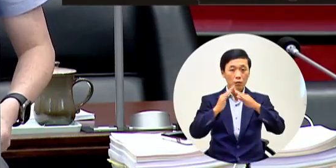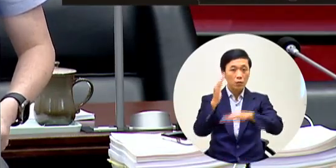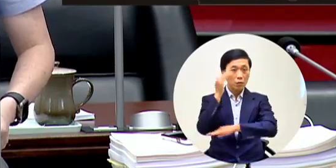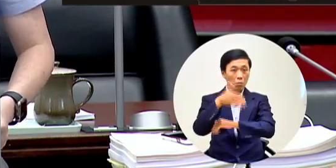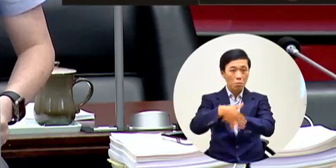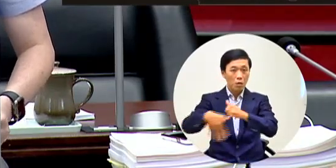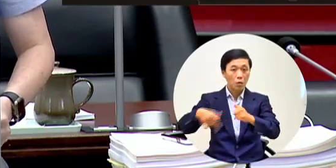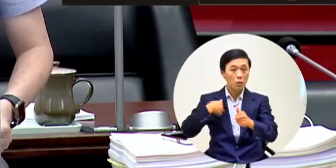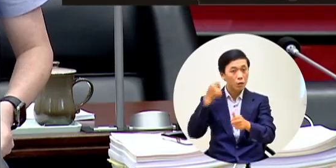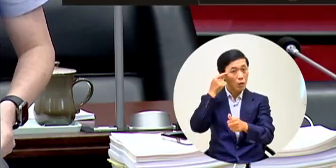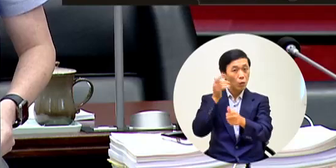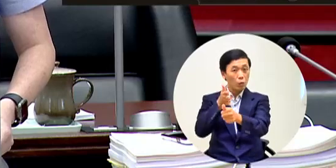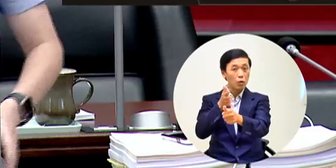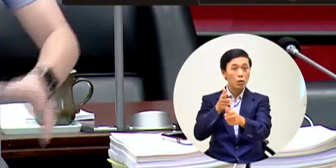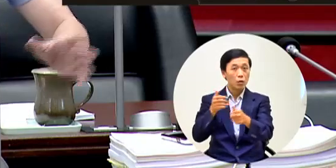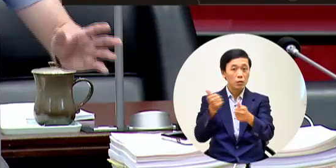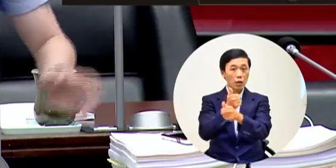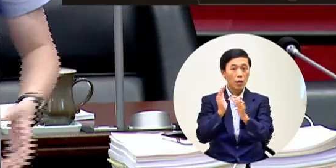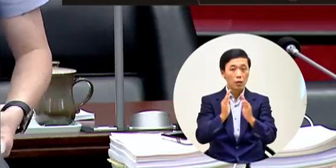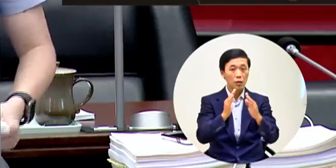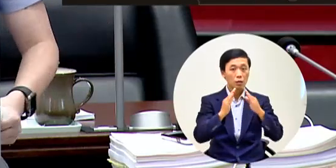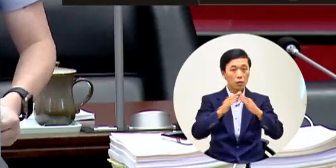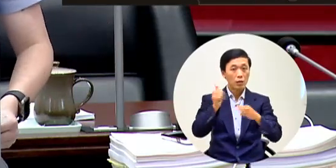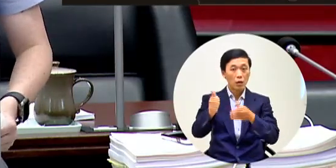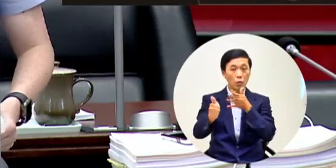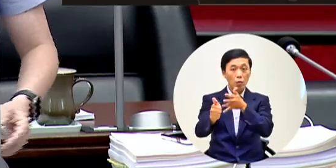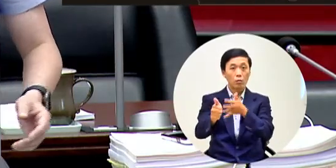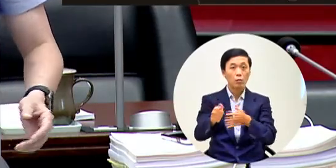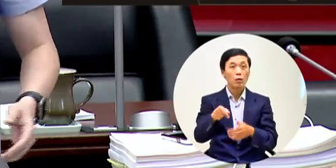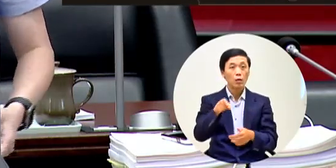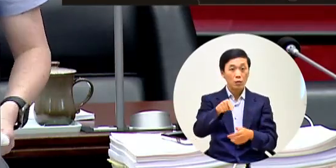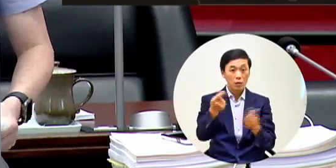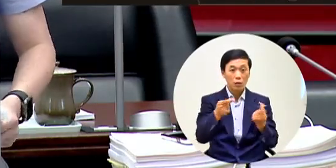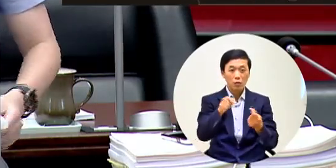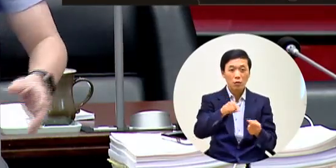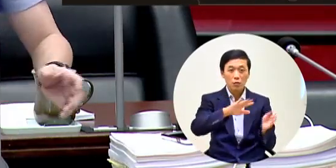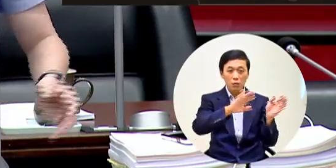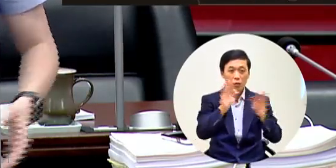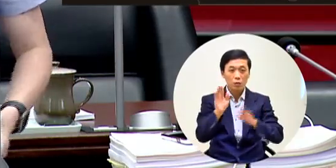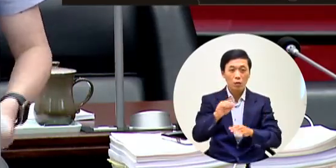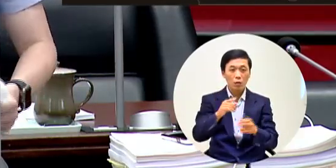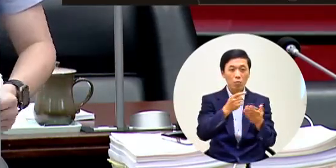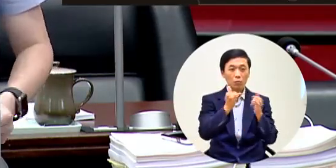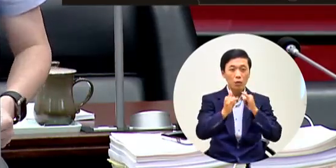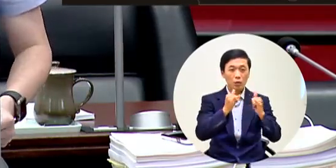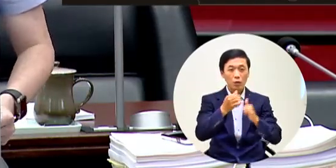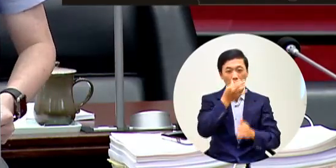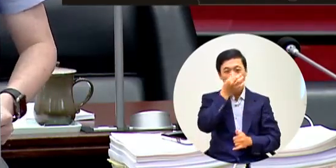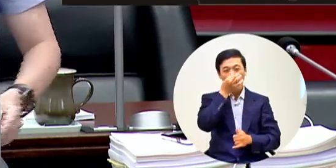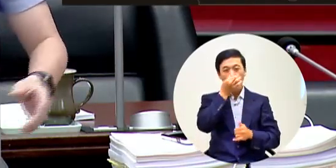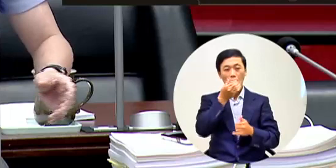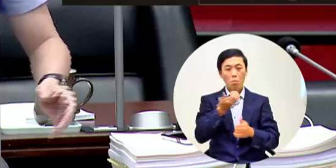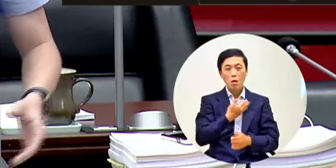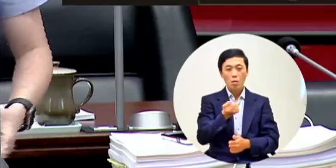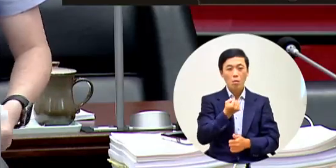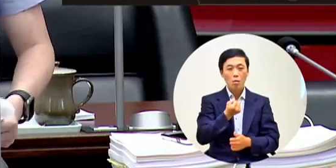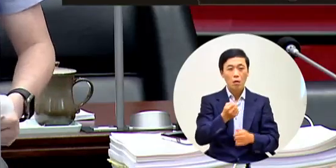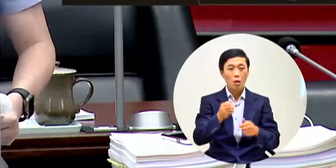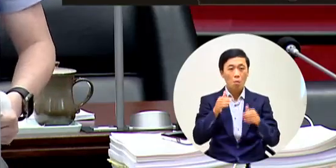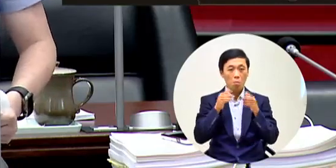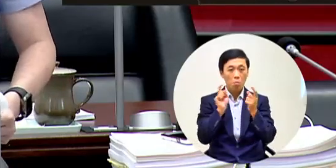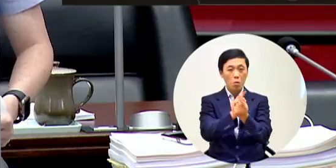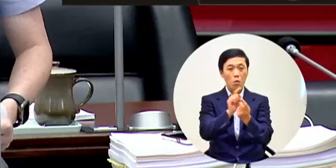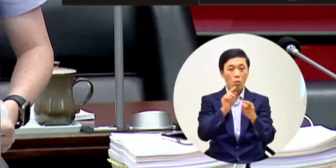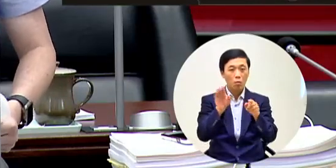要请问咱这个代理市长？小姐，大家都闷坏了，只要假日或是连假，然后各个景